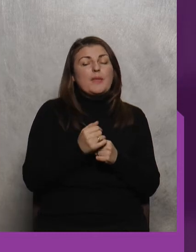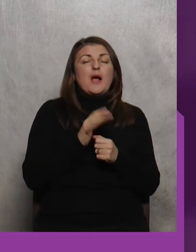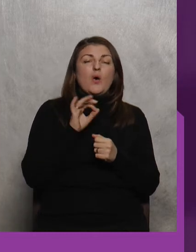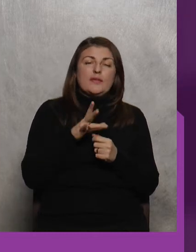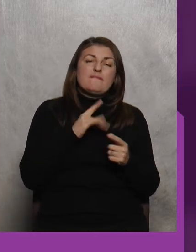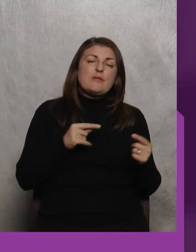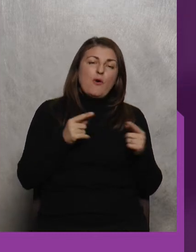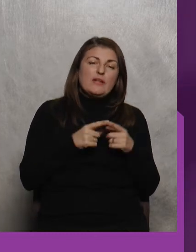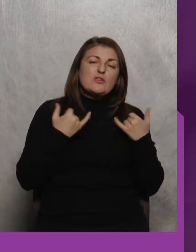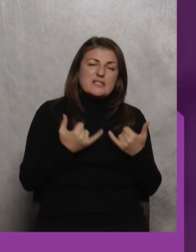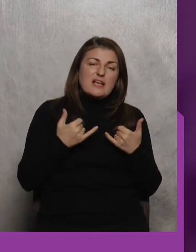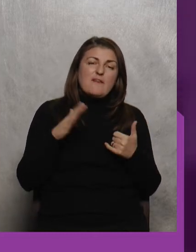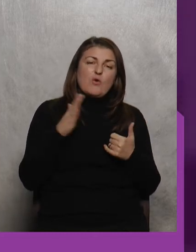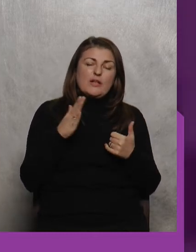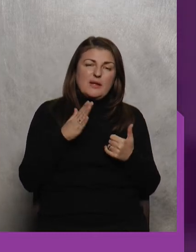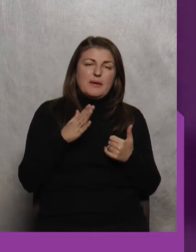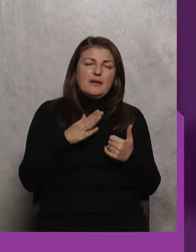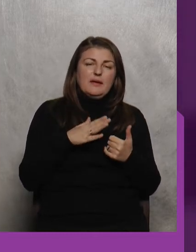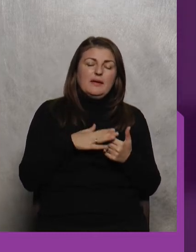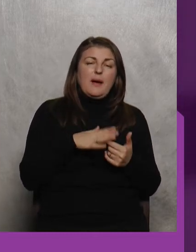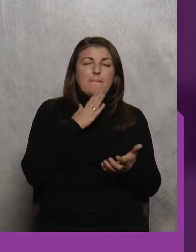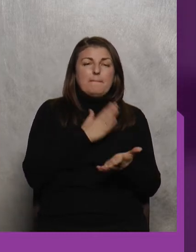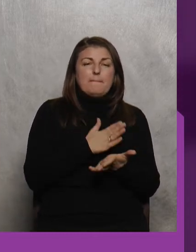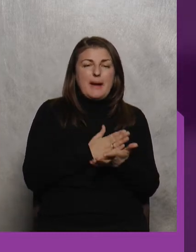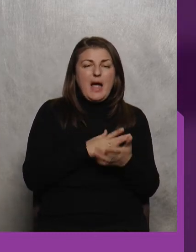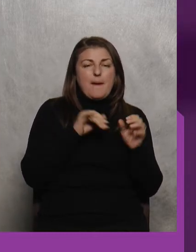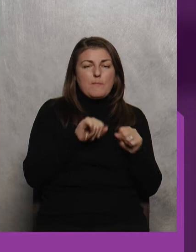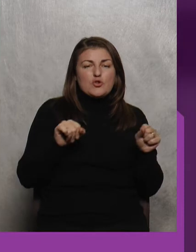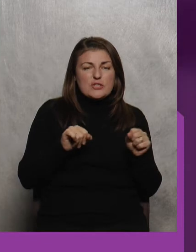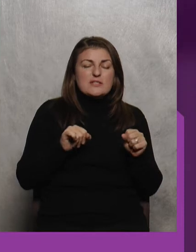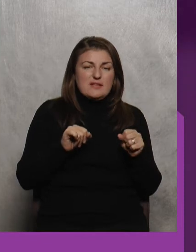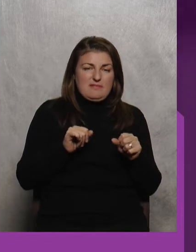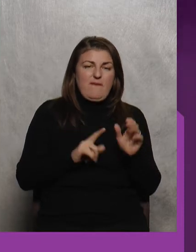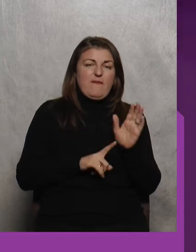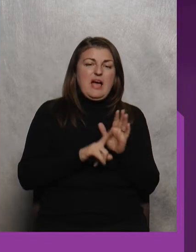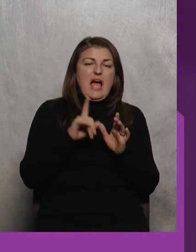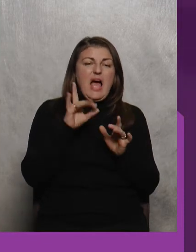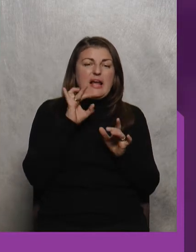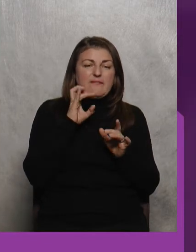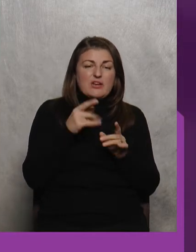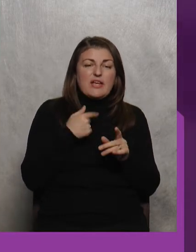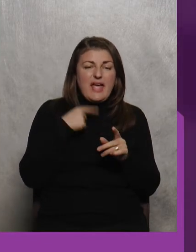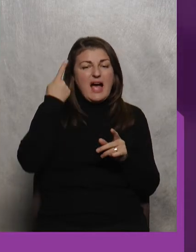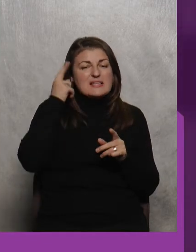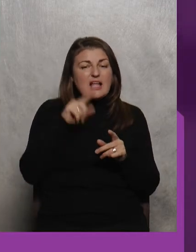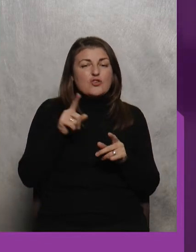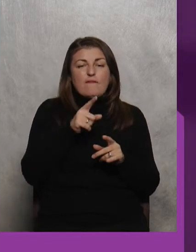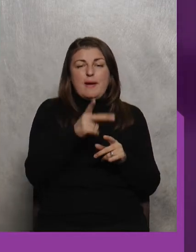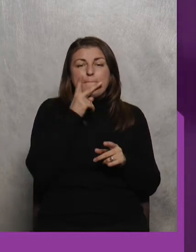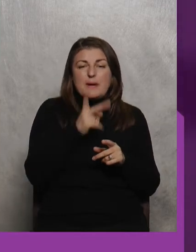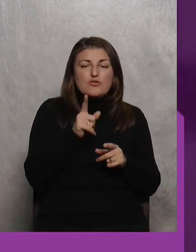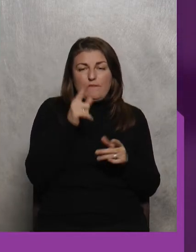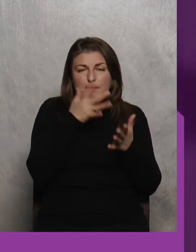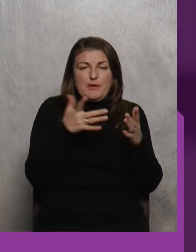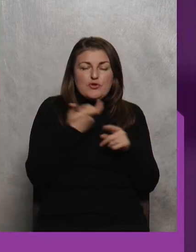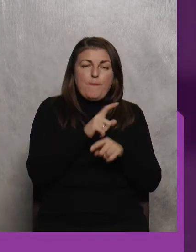От, відповідно, зараз Володимир має можливість реваншуватися. І я знаю, що він, ви бачите, що він